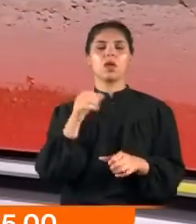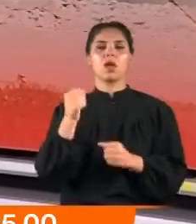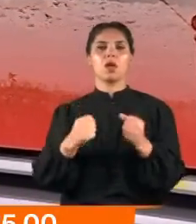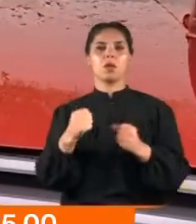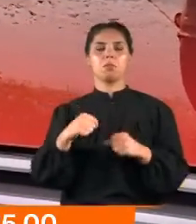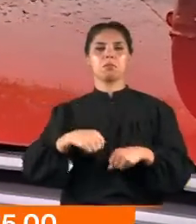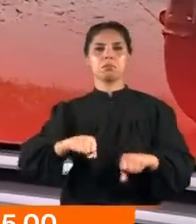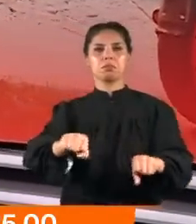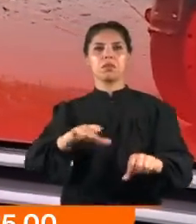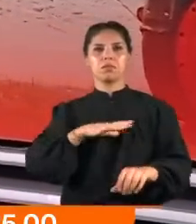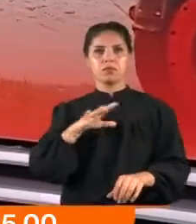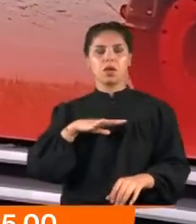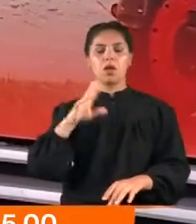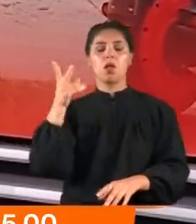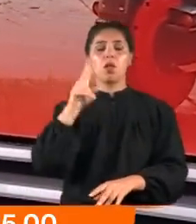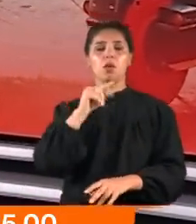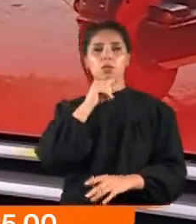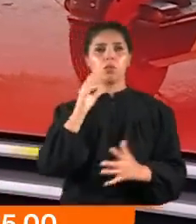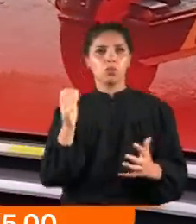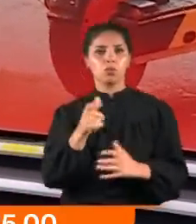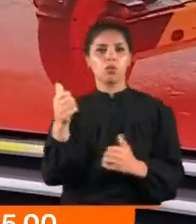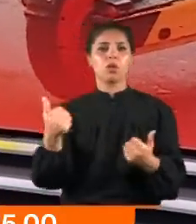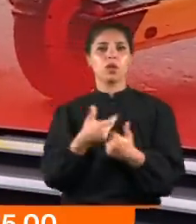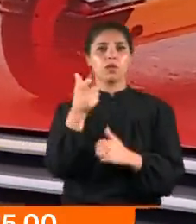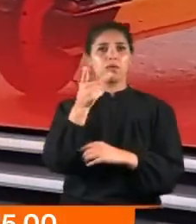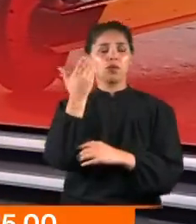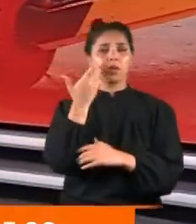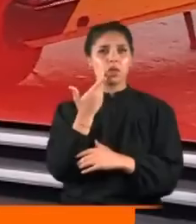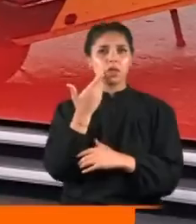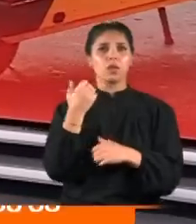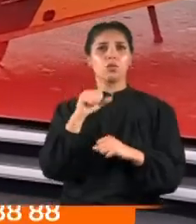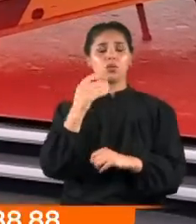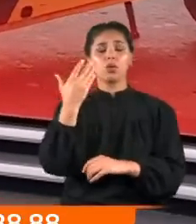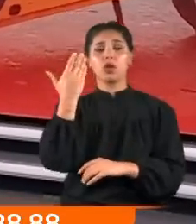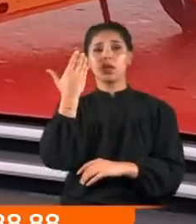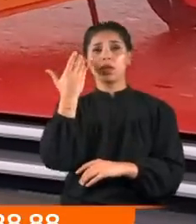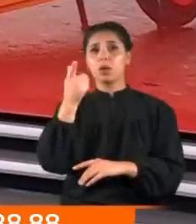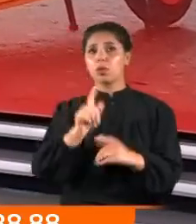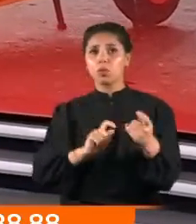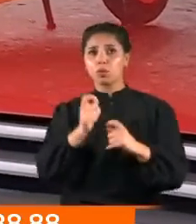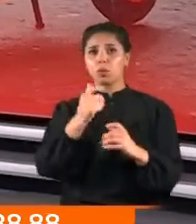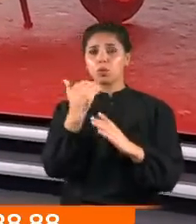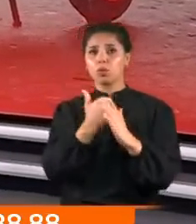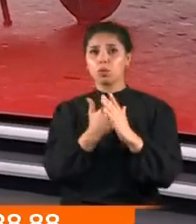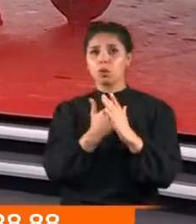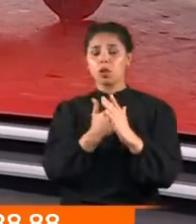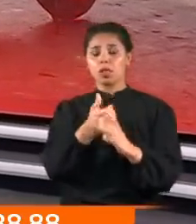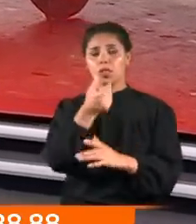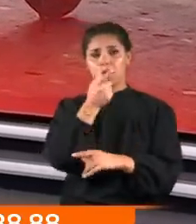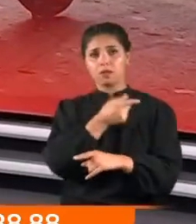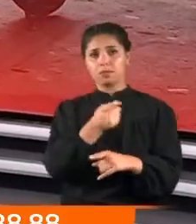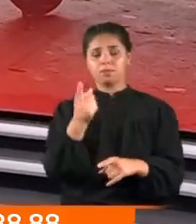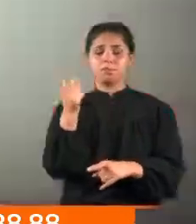çıktılar. Ölümden döndüler. İşte o kazanın görüntüsünü izlerken, skuter kullanırken dikkat edilmesi gereken kuralları gelin bir kez daha hatırlayalım.